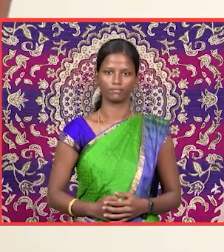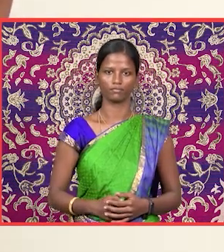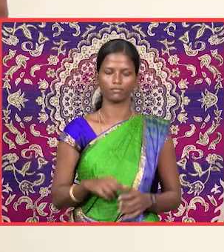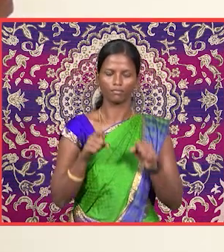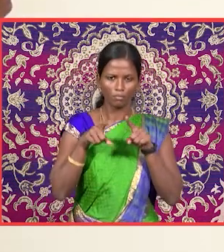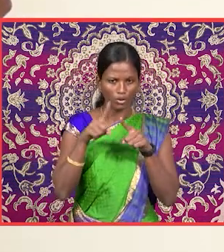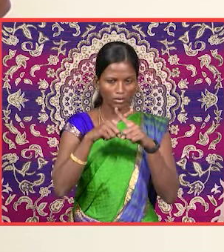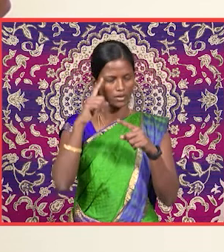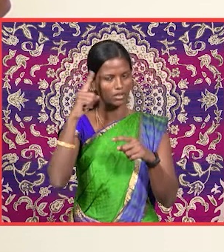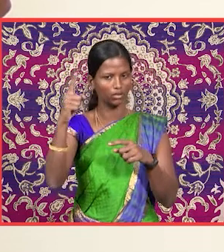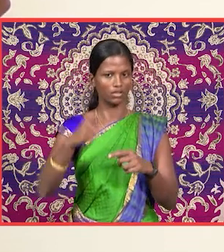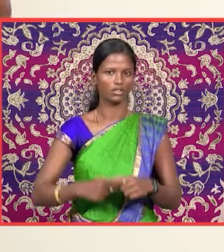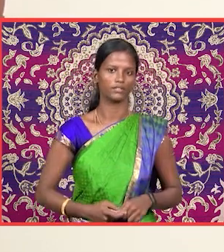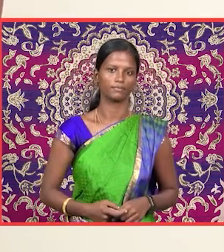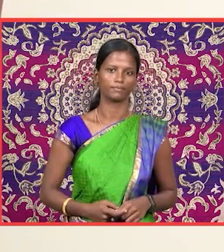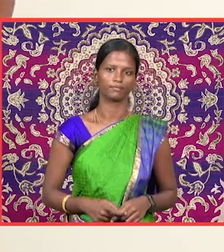200/11 வகுக்கிறோம்.